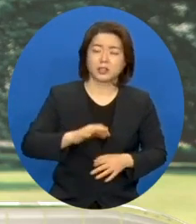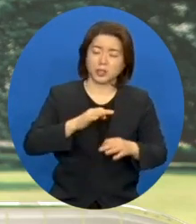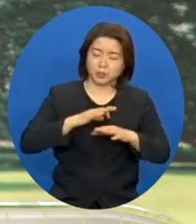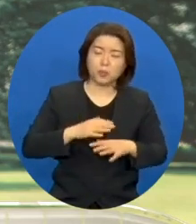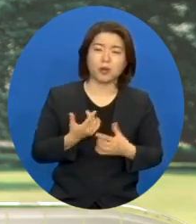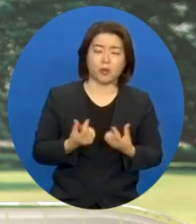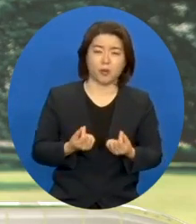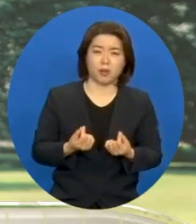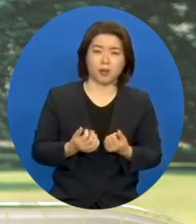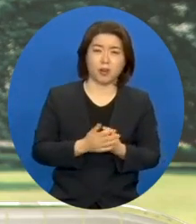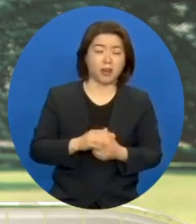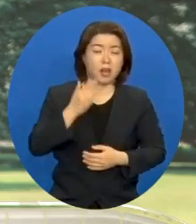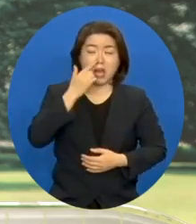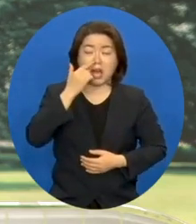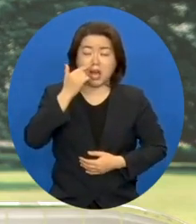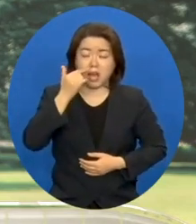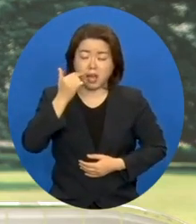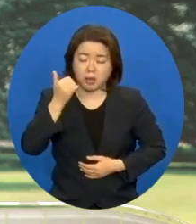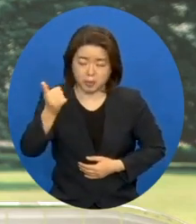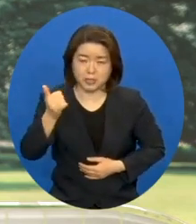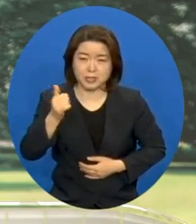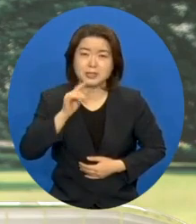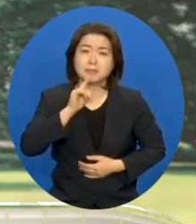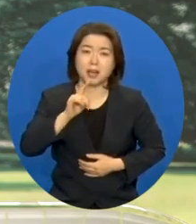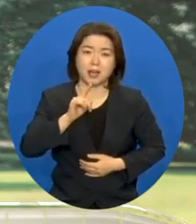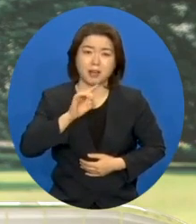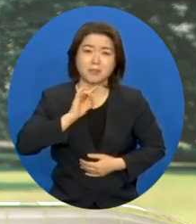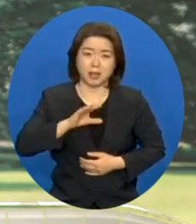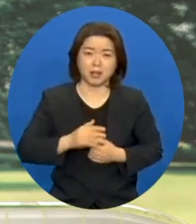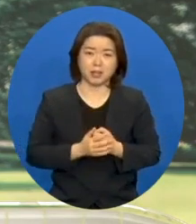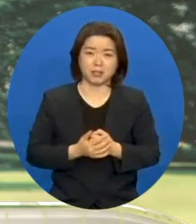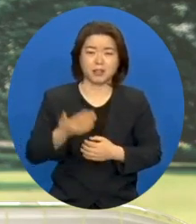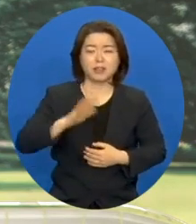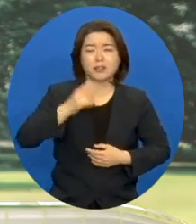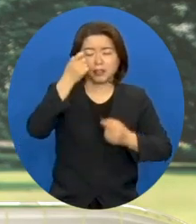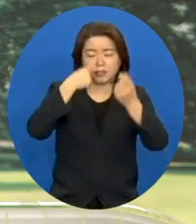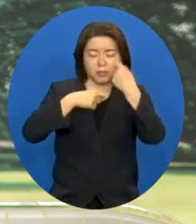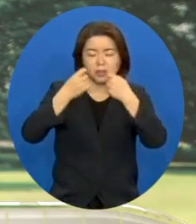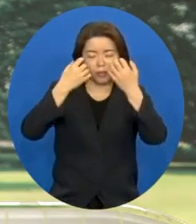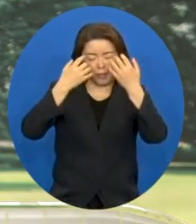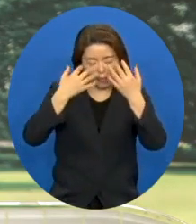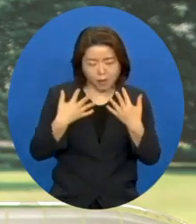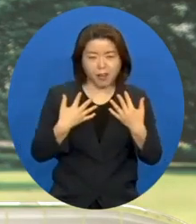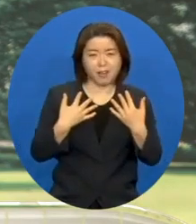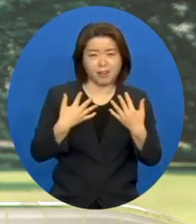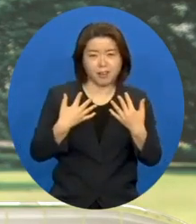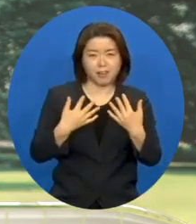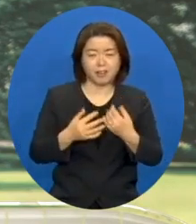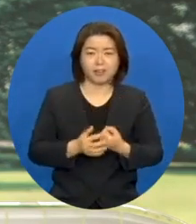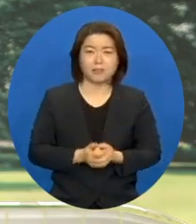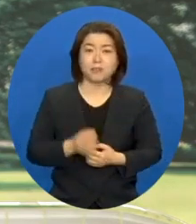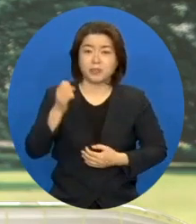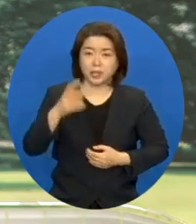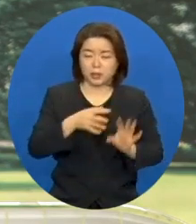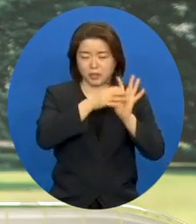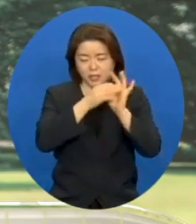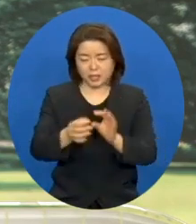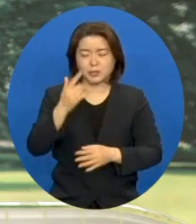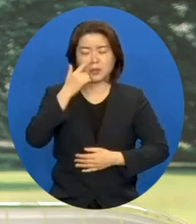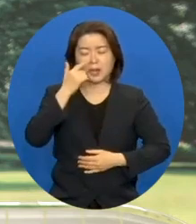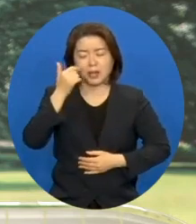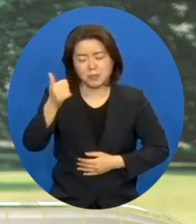놀랍지요. 아버지라고만 했는데 그냥 눈물이 확 쏟아지더라고요. 그리고는 계속